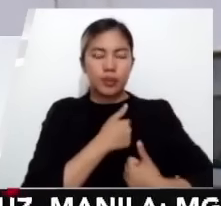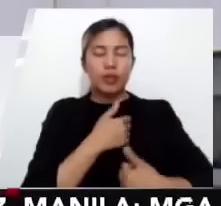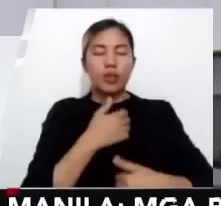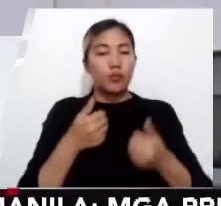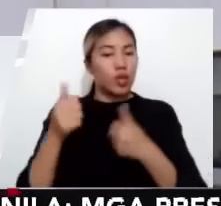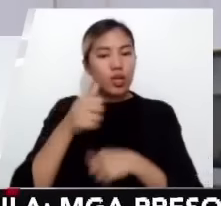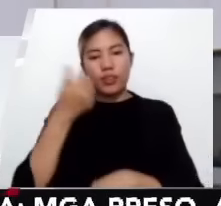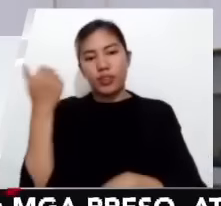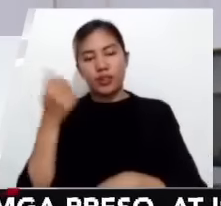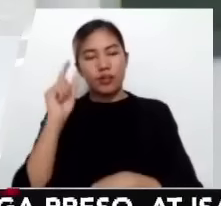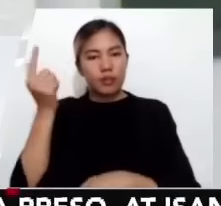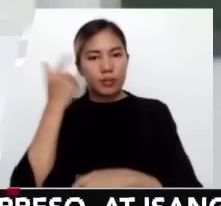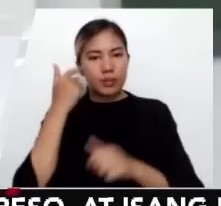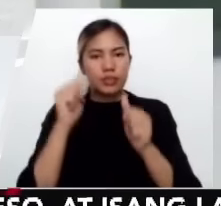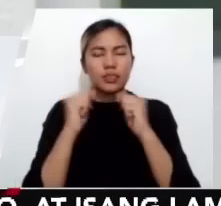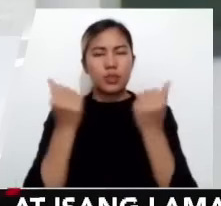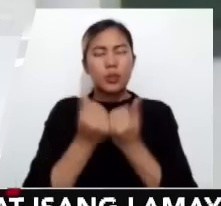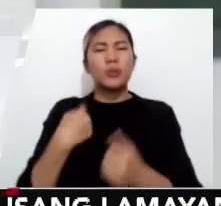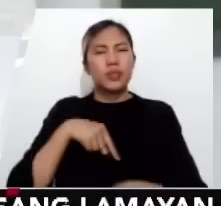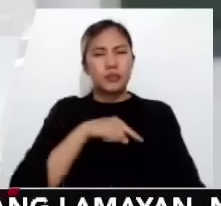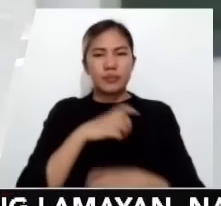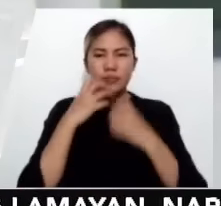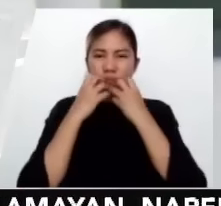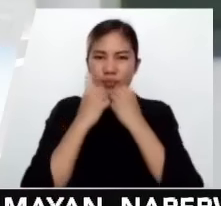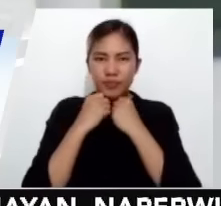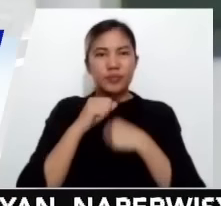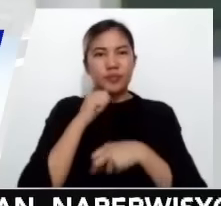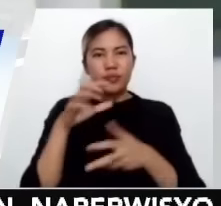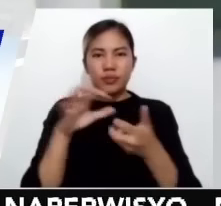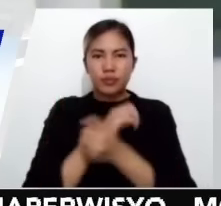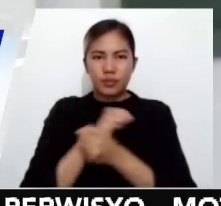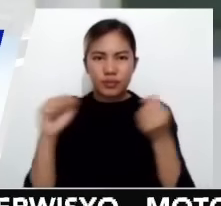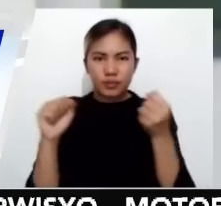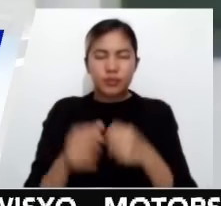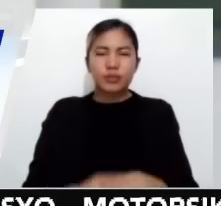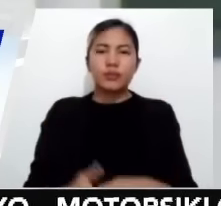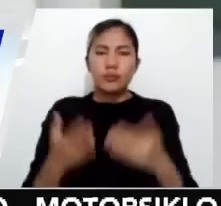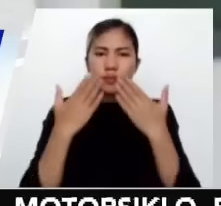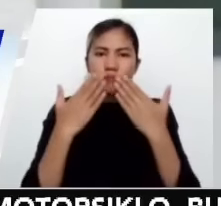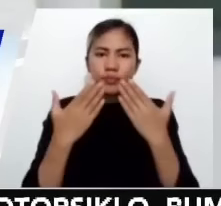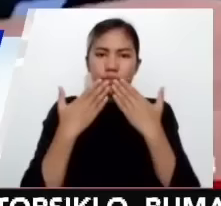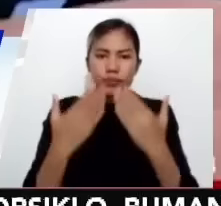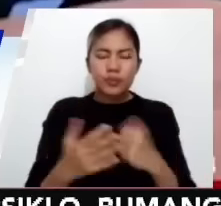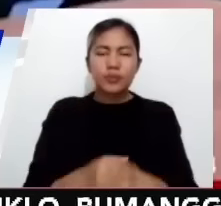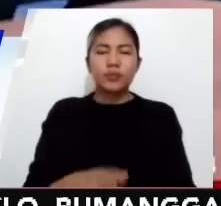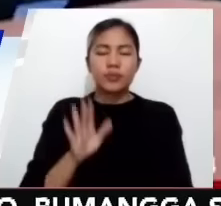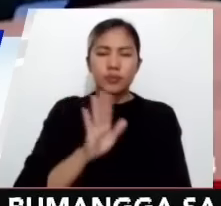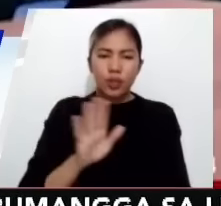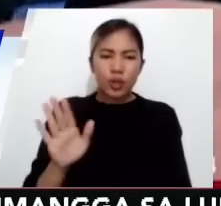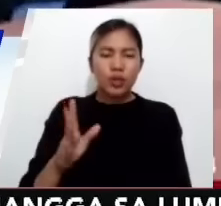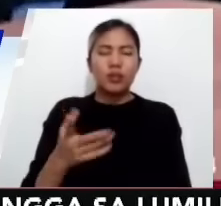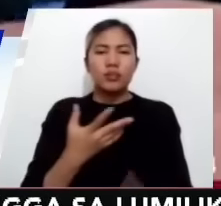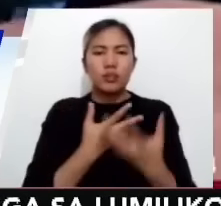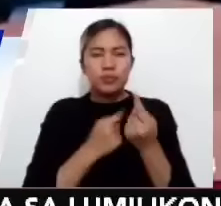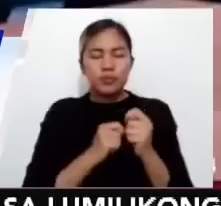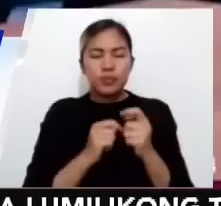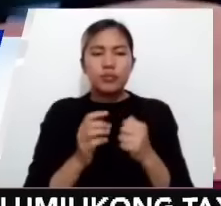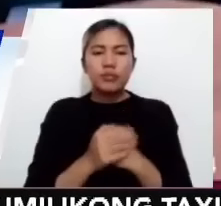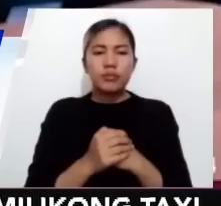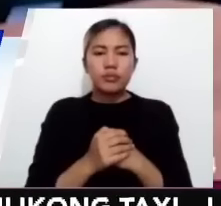pong tiwalang ito, hindi po namin ito sisirain. And magpapasalamat po kami sa inyong tiwala And sana nga po, lahat po tayo